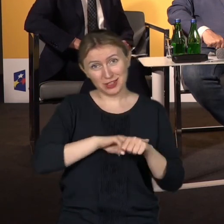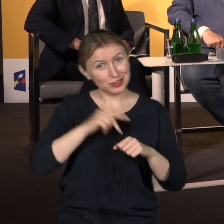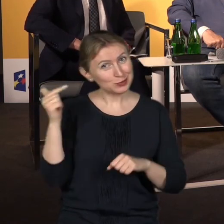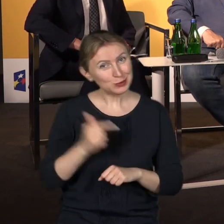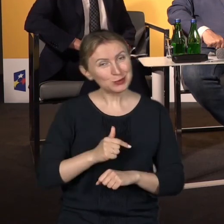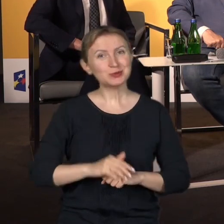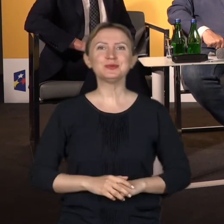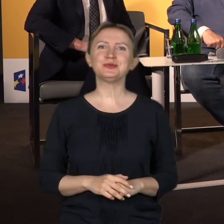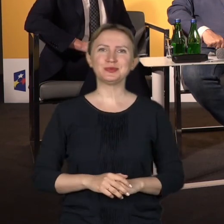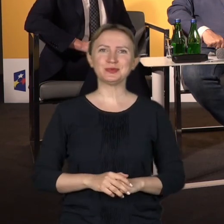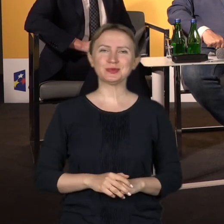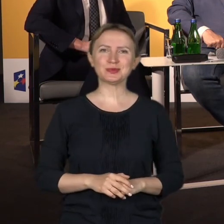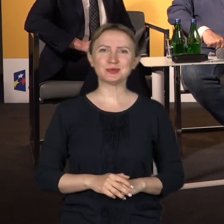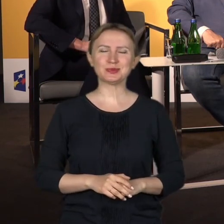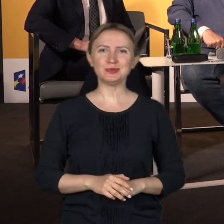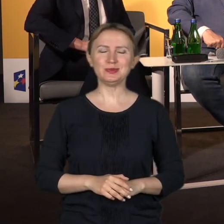czasowej.